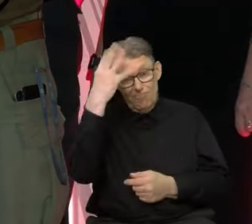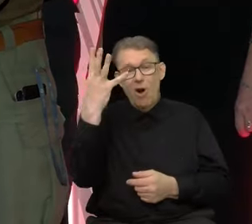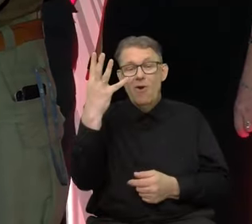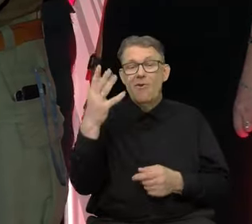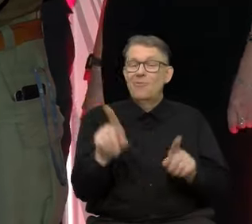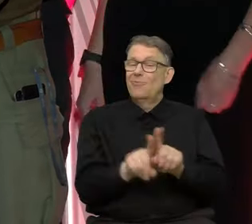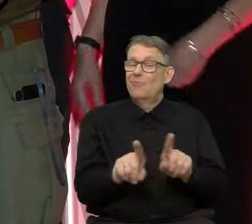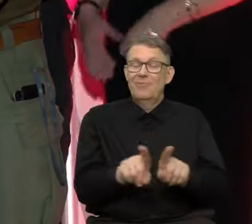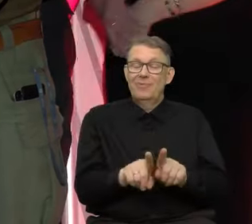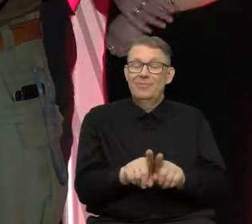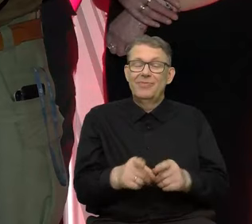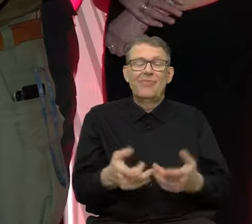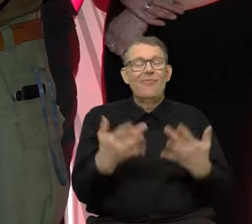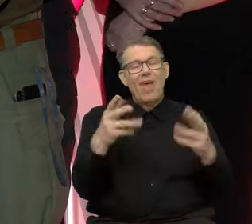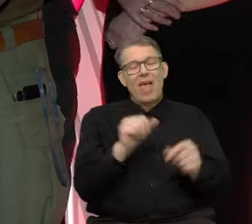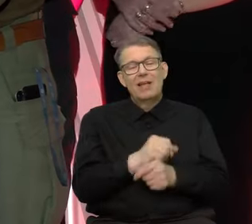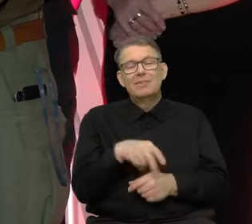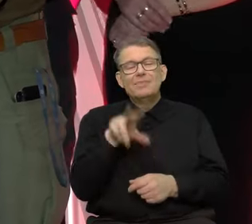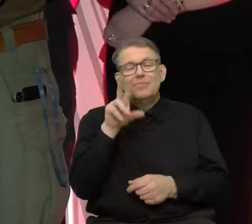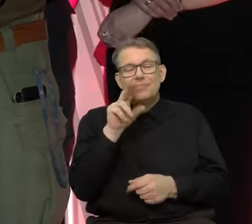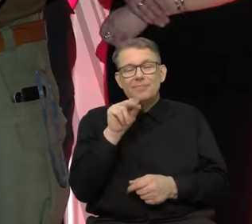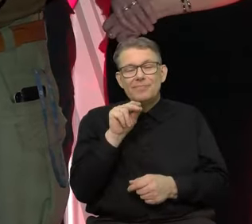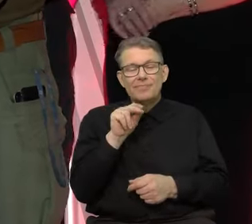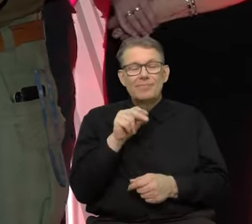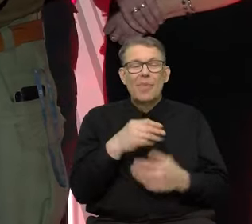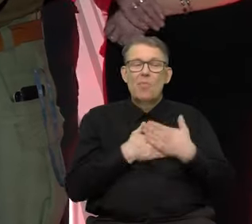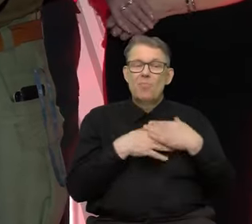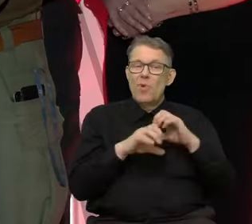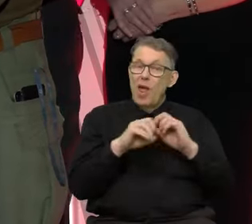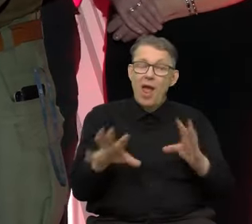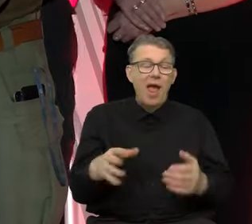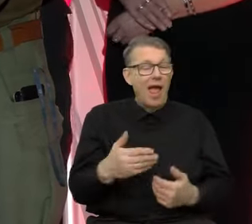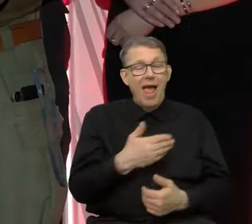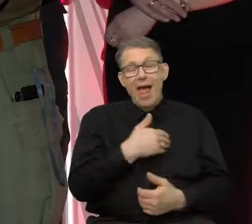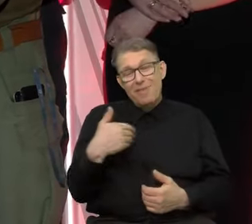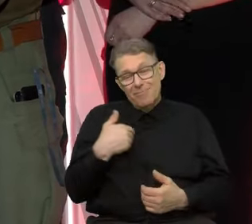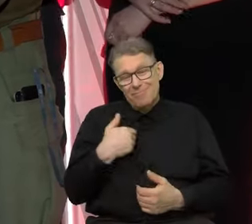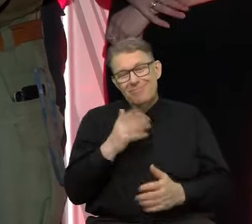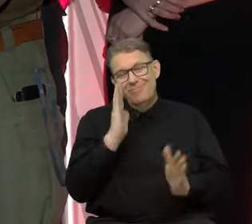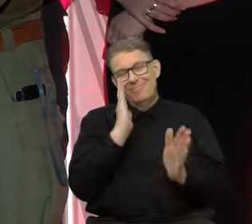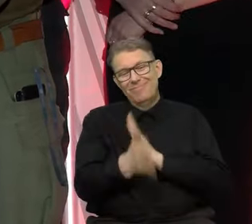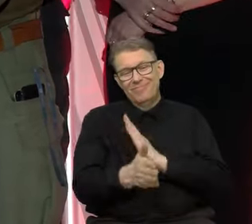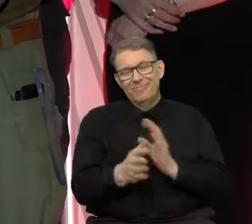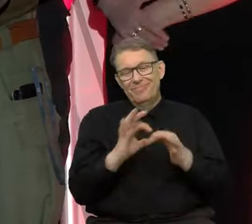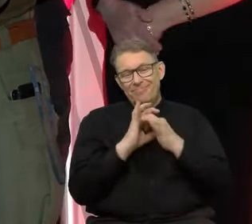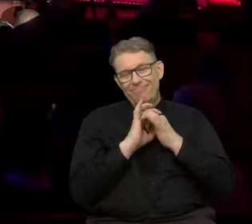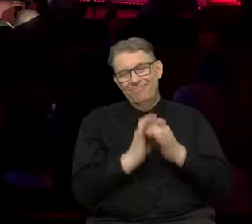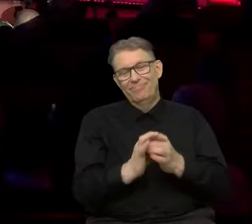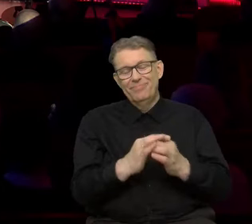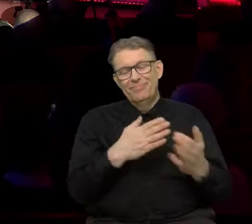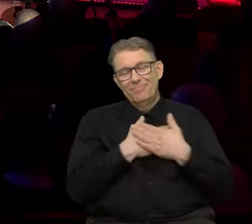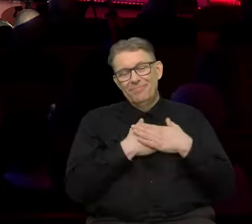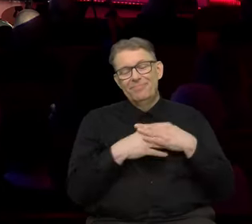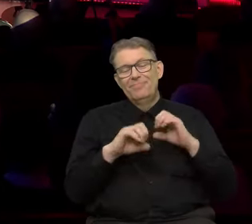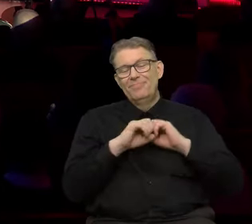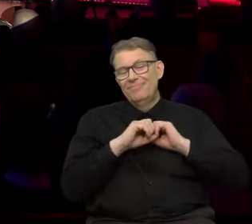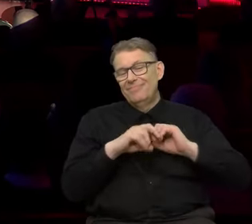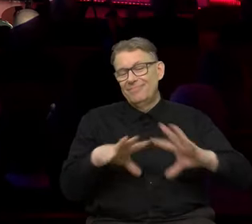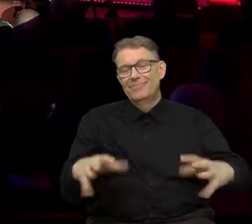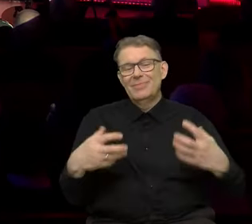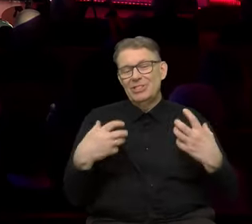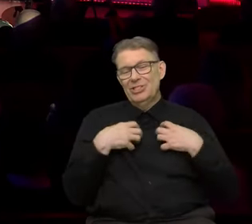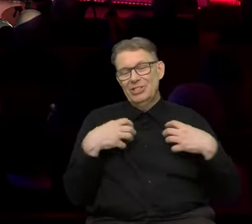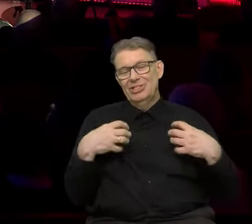I wiele się mówi o miłosierdziu, a my po prostu wprowadzamy to miłosierdzie w czyn. Dziękuję bardzo.